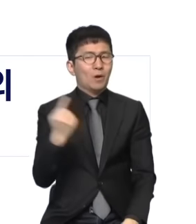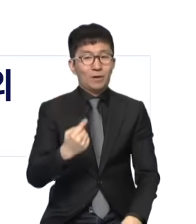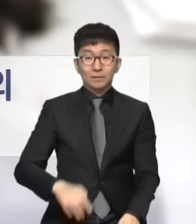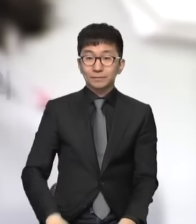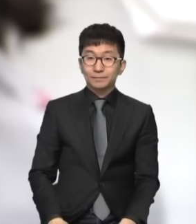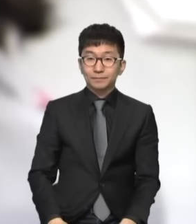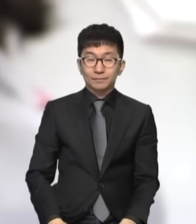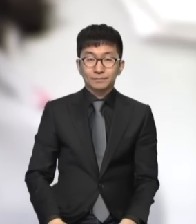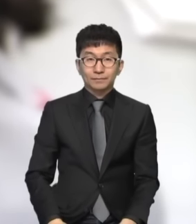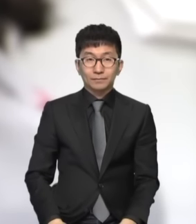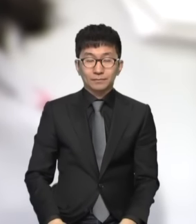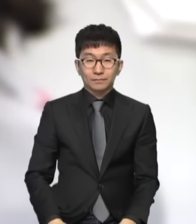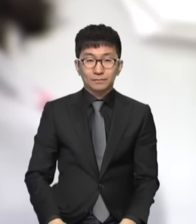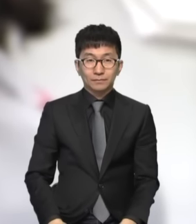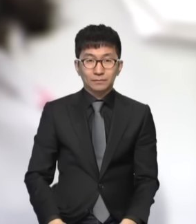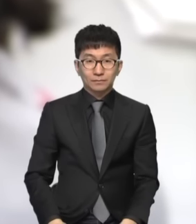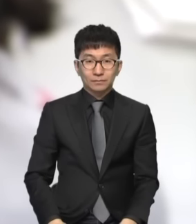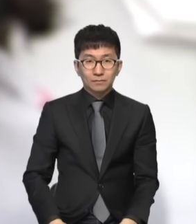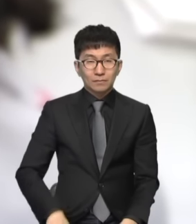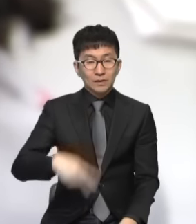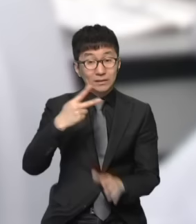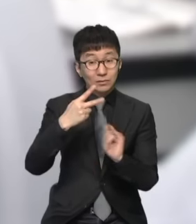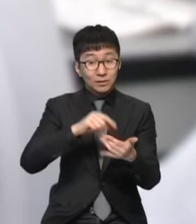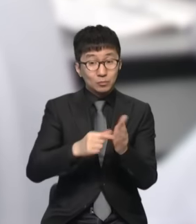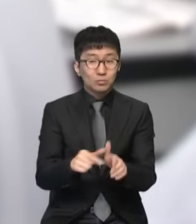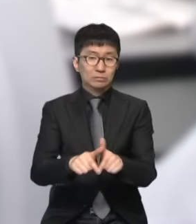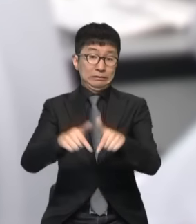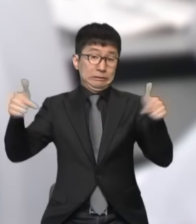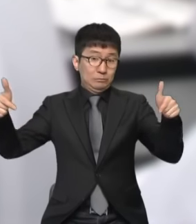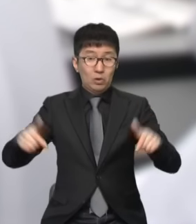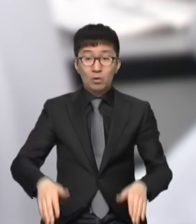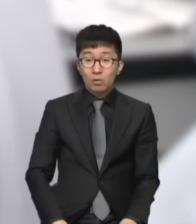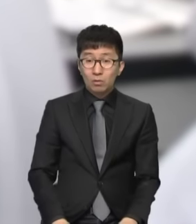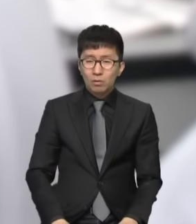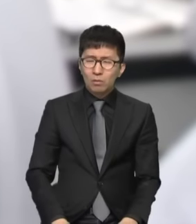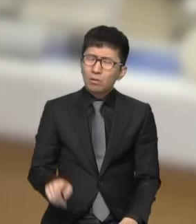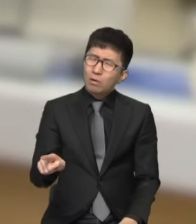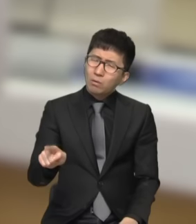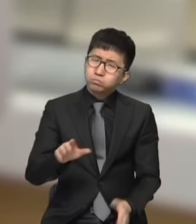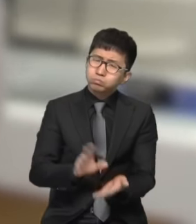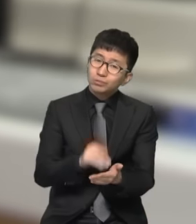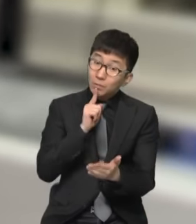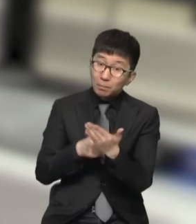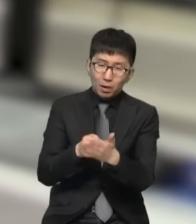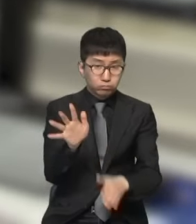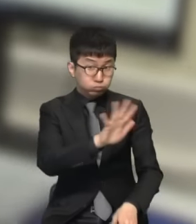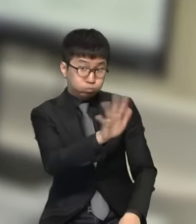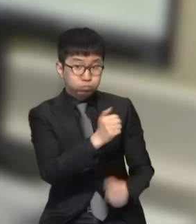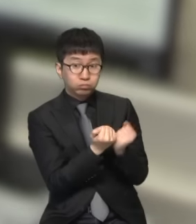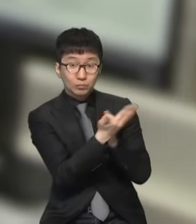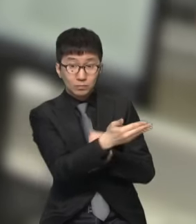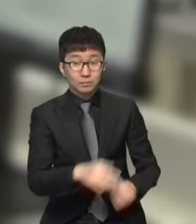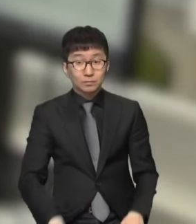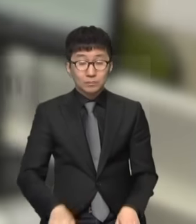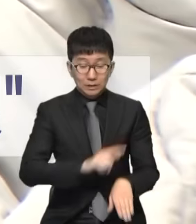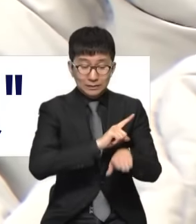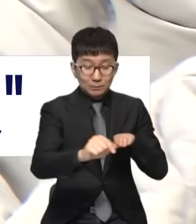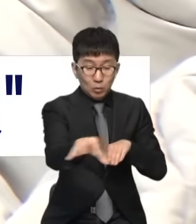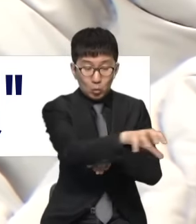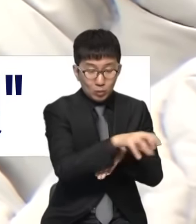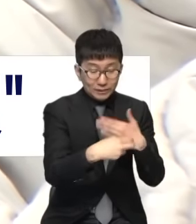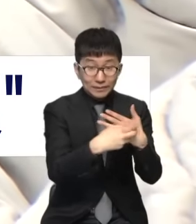있습니다. 한꺼번에 2천 명 증원에 따른 여러 우려에 대해선 조목조목 반박했습니다. 비수도권 의대